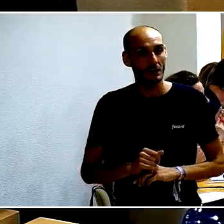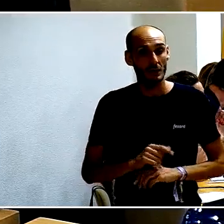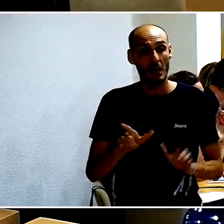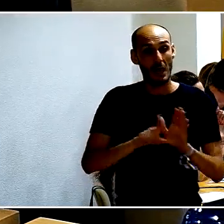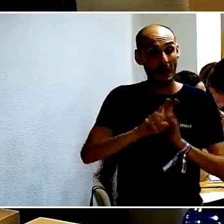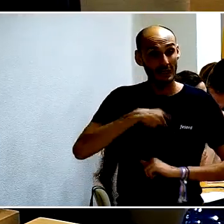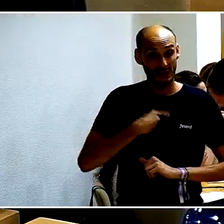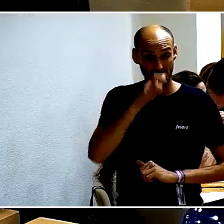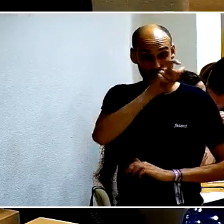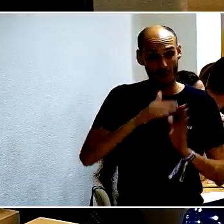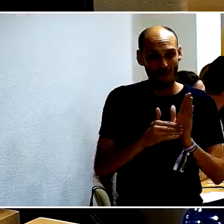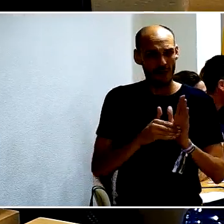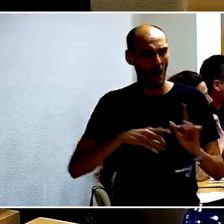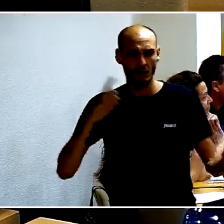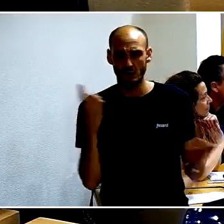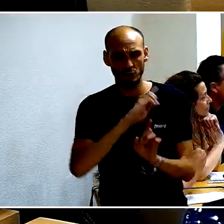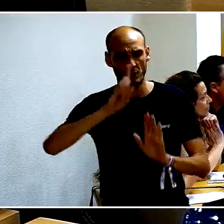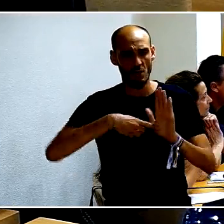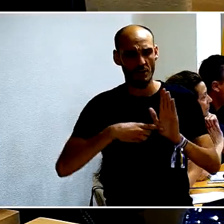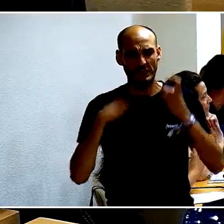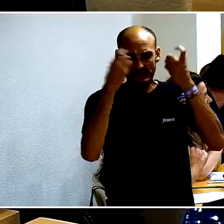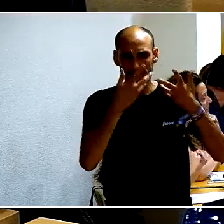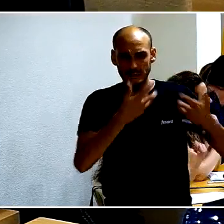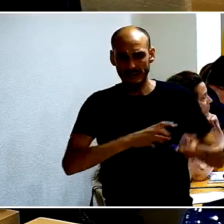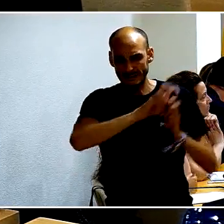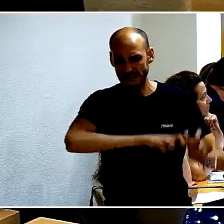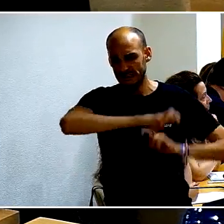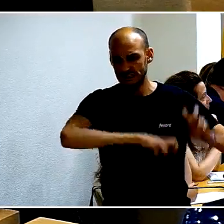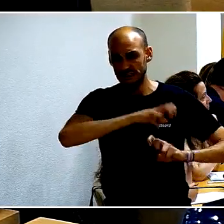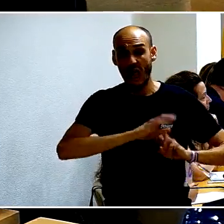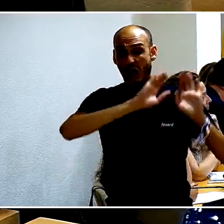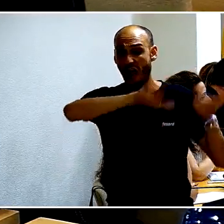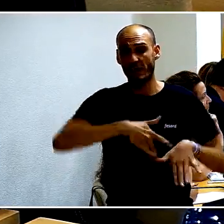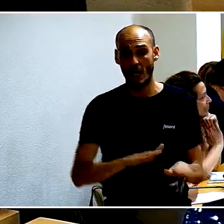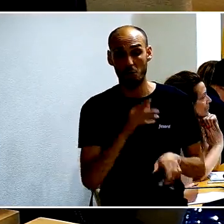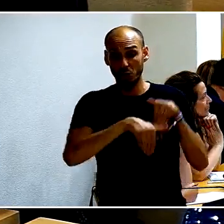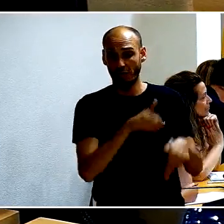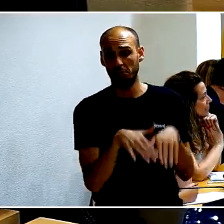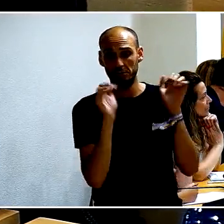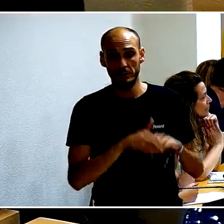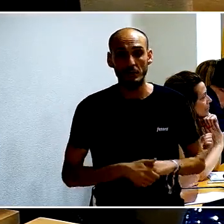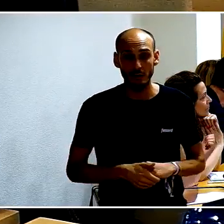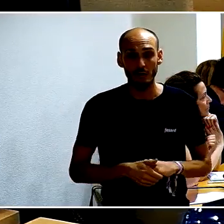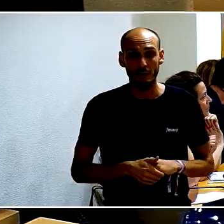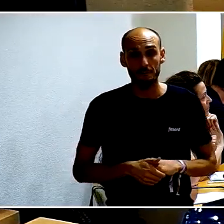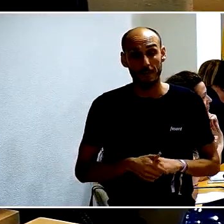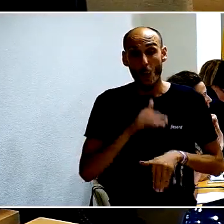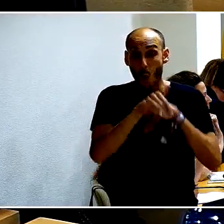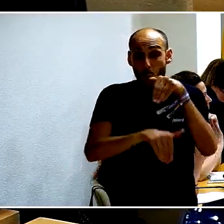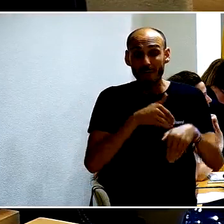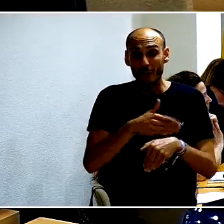oposar-se completament, intentant modificar el text de mil maneres per acabar abstenint-se a la votació, una votació que permetria donar uns